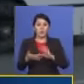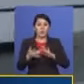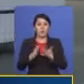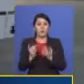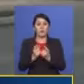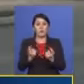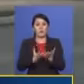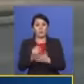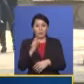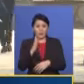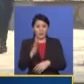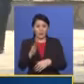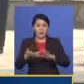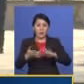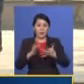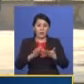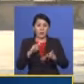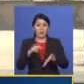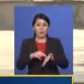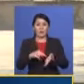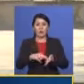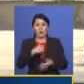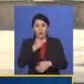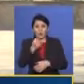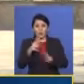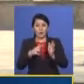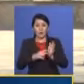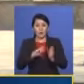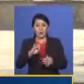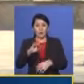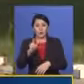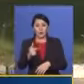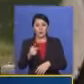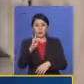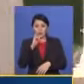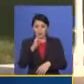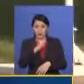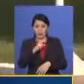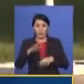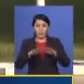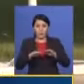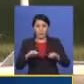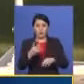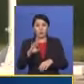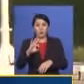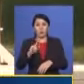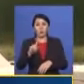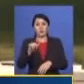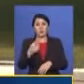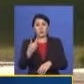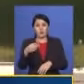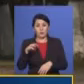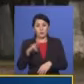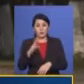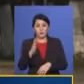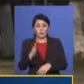билеттеу жүйесі іске қосылады. Электрондық тарифтің бағасы ересектер үшін 80 және балалар үшін 40 теңге болса, қолма-қол 130 теңгені құрамақ.